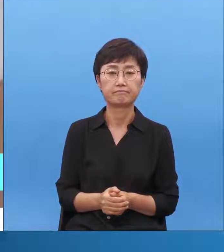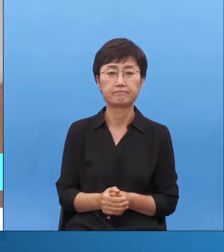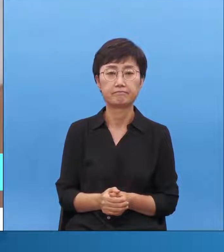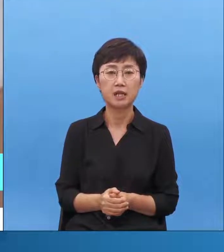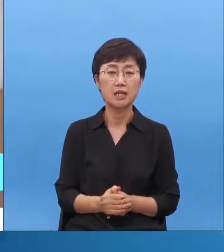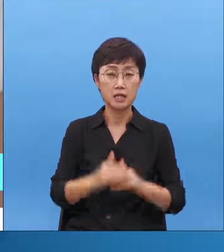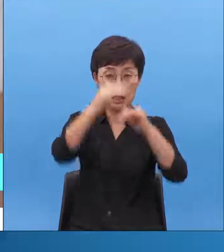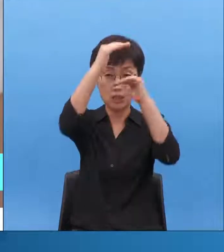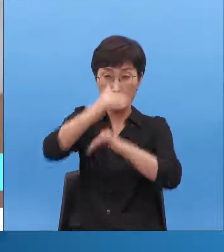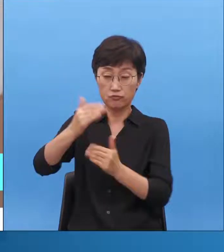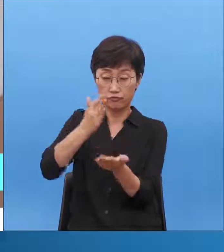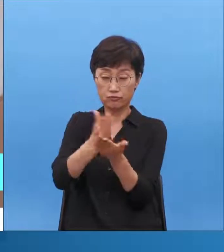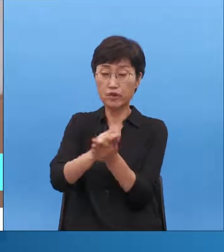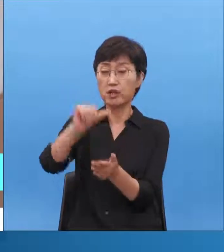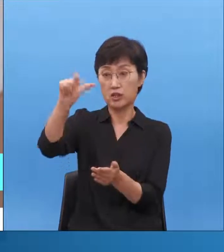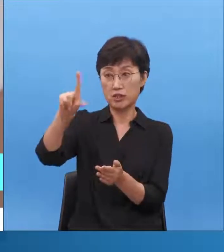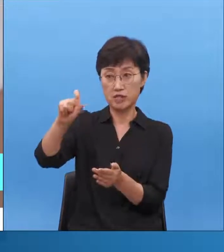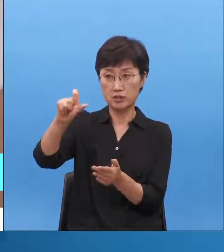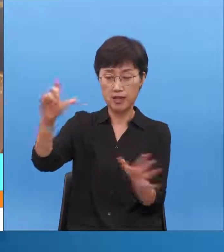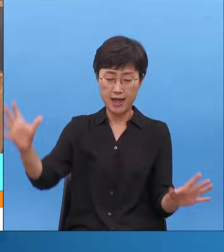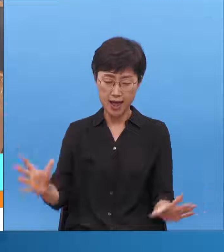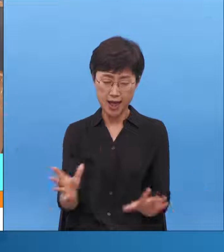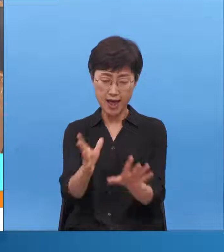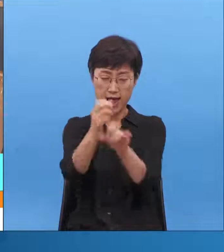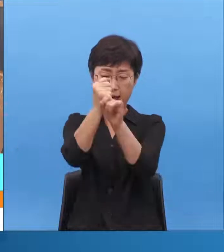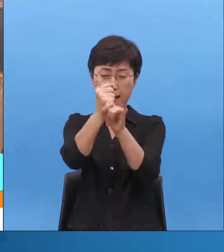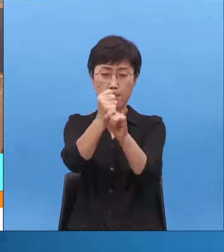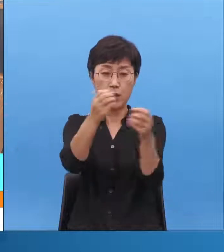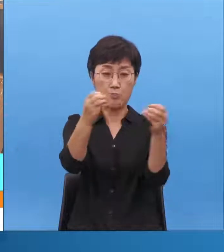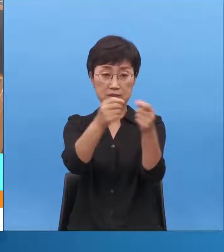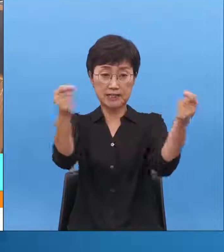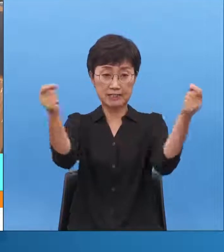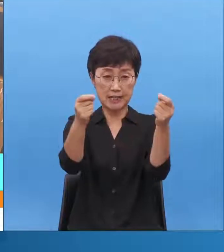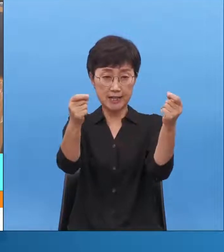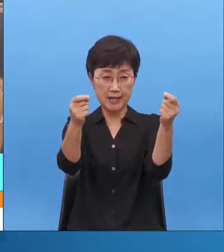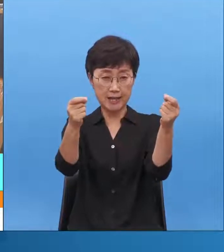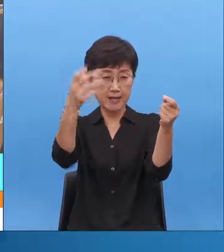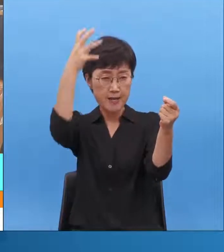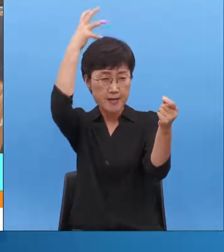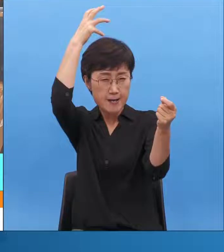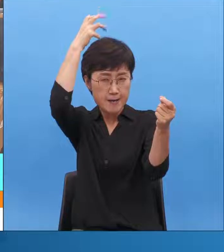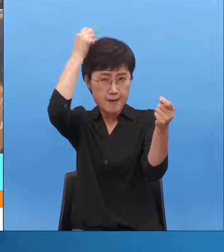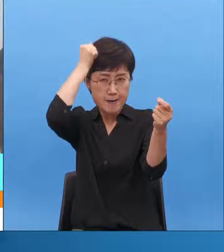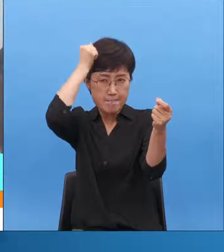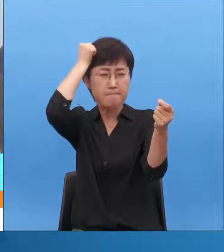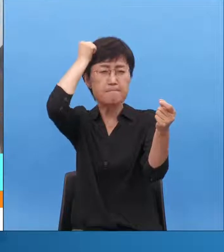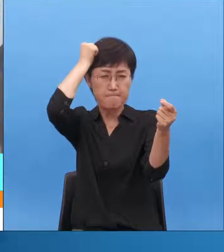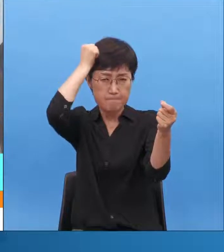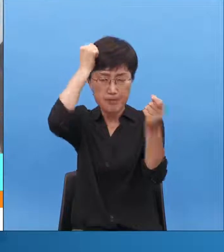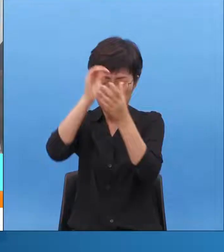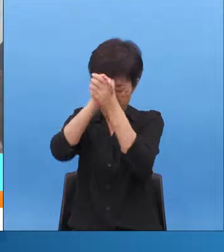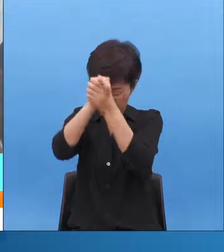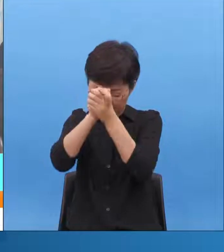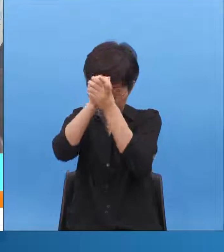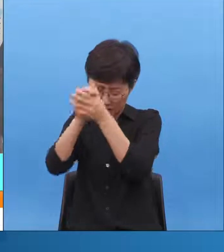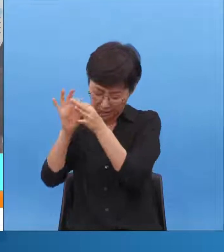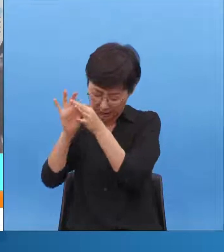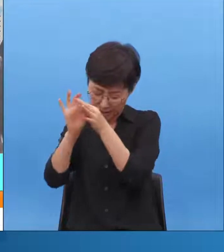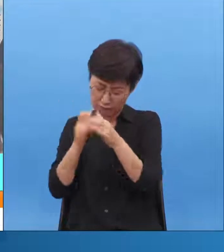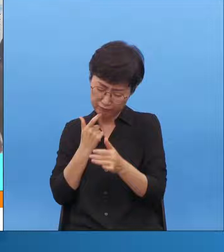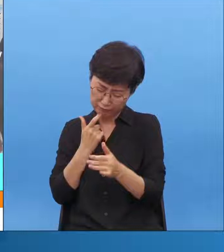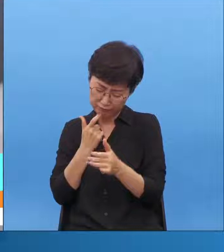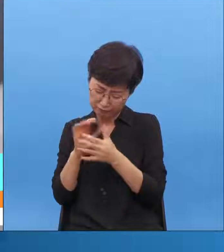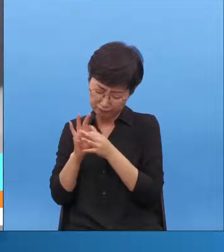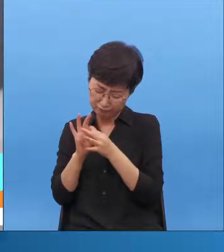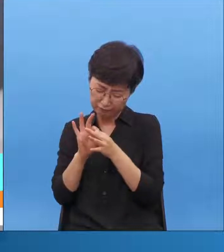이 15강의를 한 문장으로 정리해서 하나님의 계획과 237 현장이 보일 때까지 편집하다 보면 그